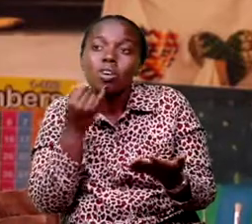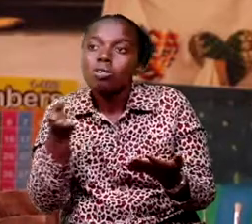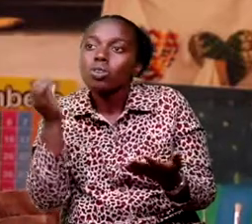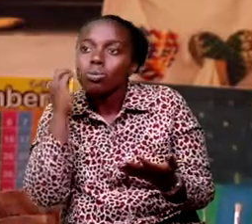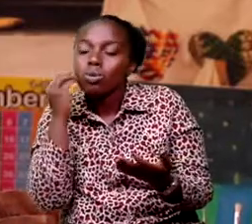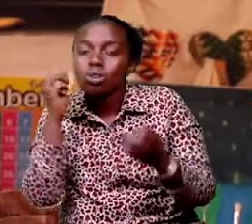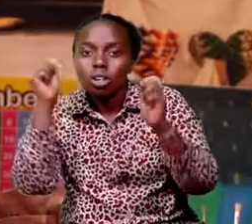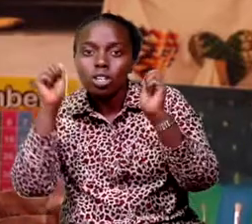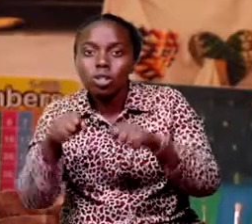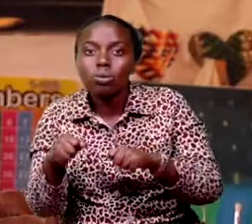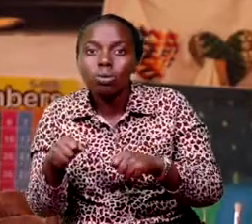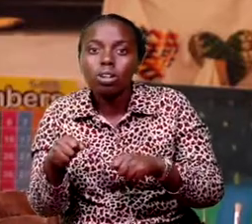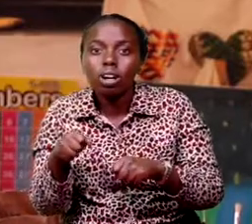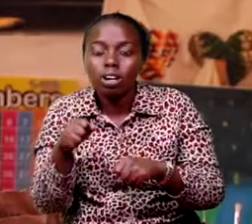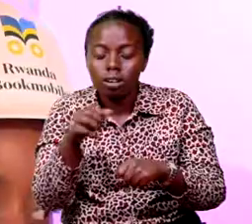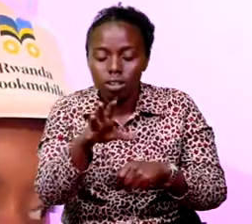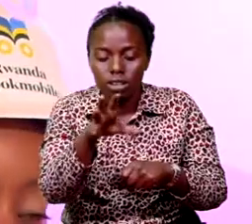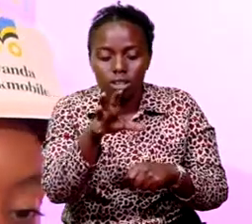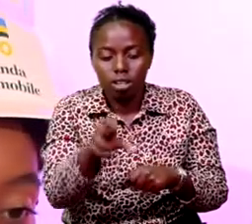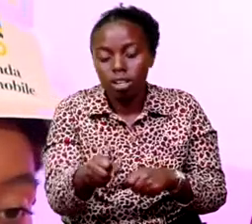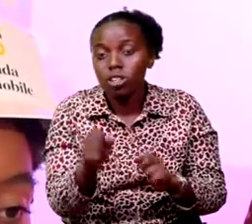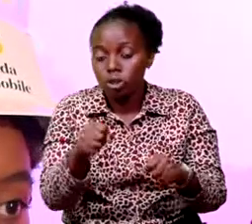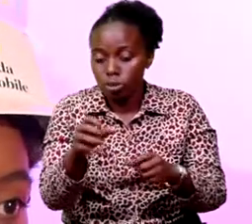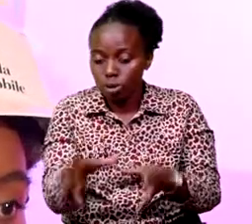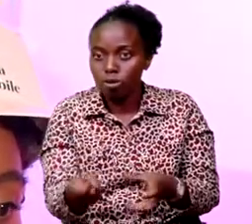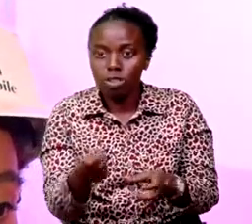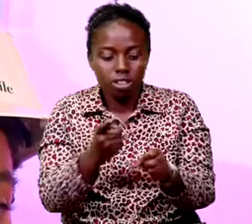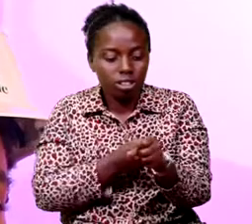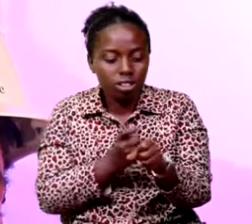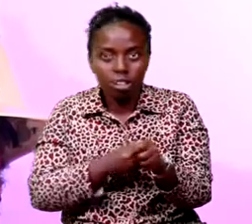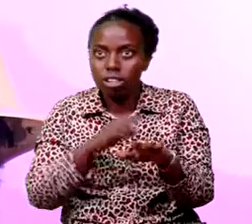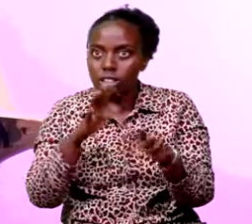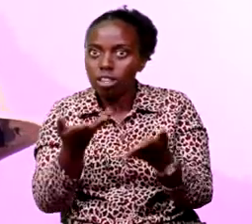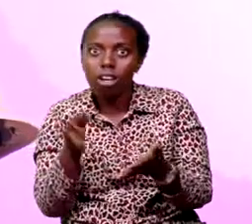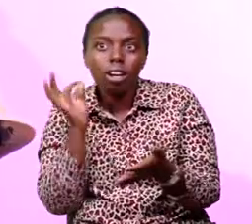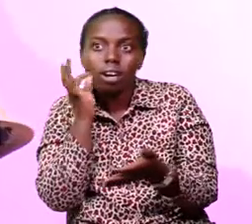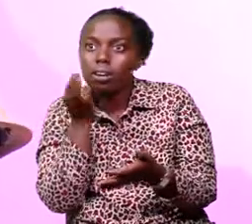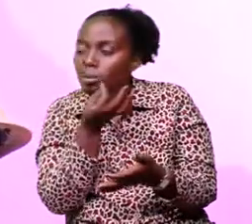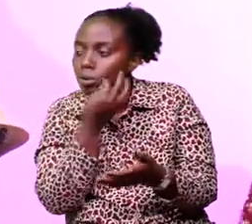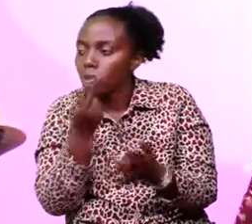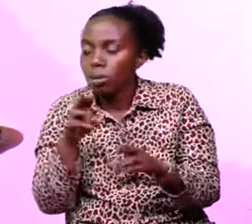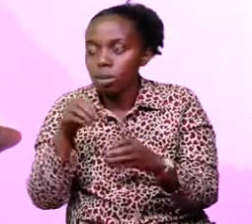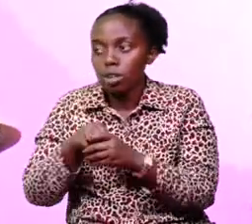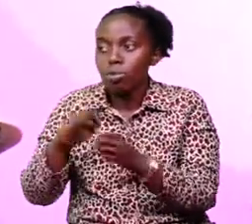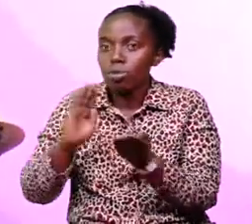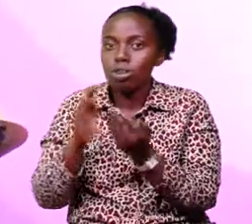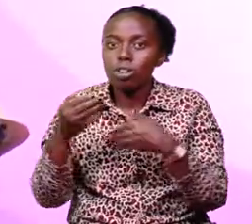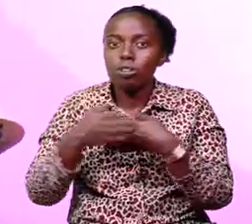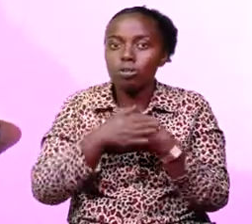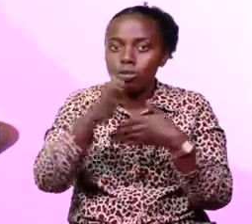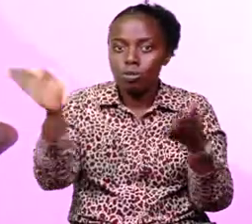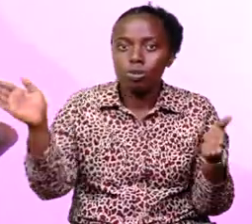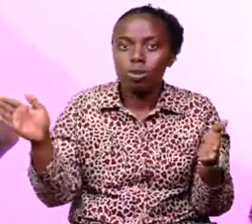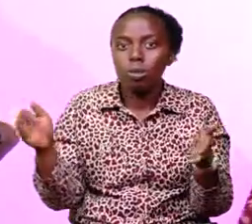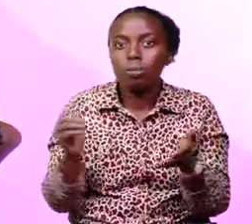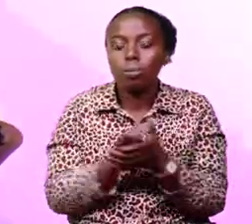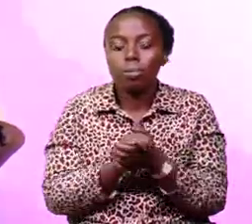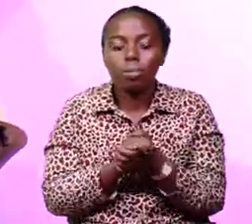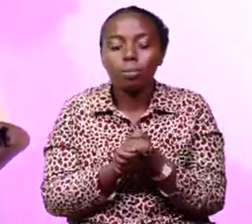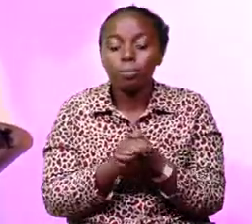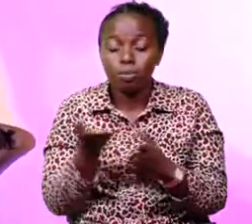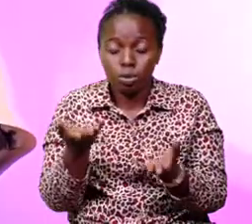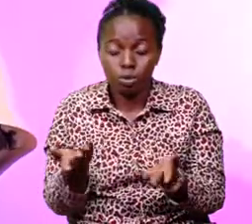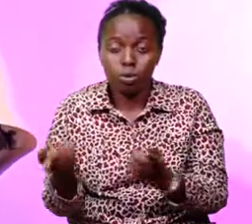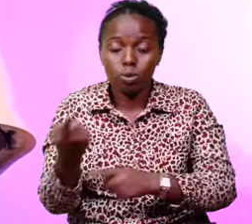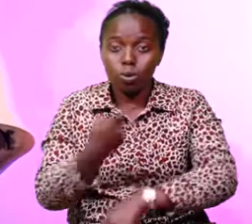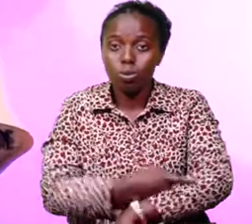rugo ari we wese ashobora kuba yabasha gukora, yagifata ikirayi, yafata ka kabuto ke kaba kari muri frigo, agakora ibintu tujya gukora. Rero